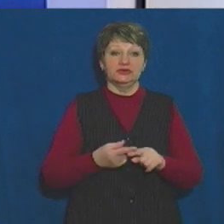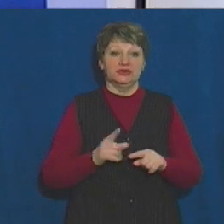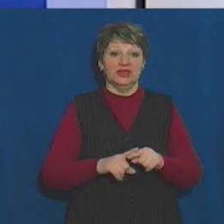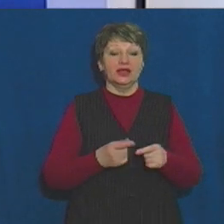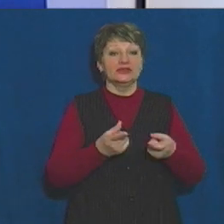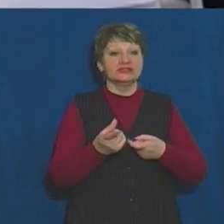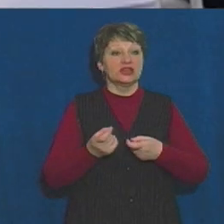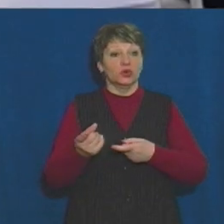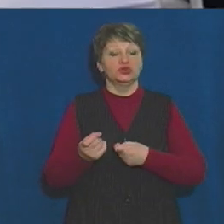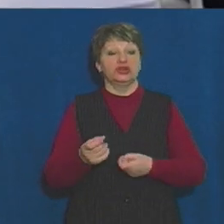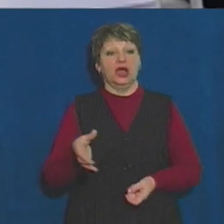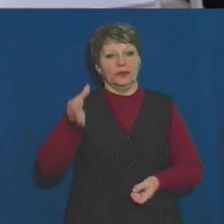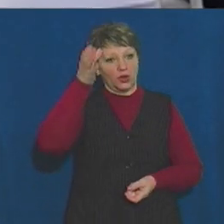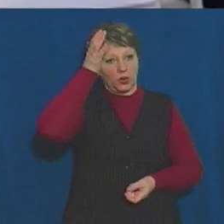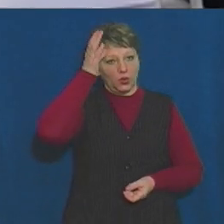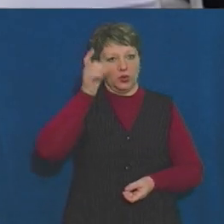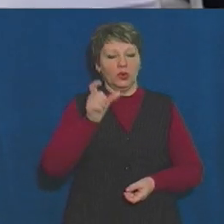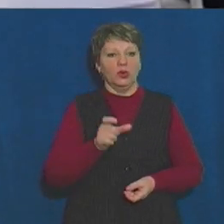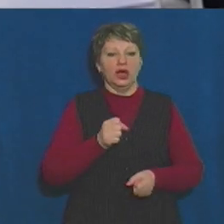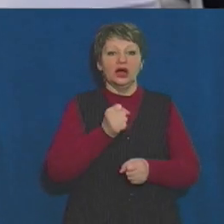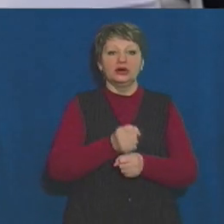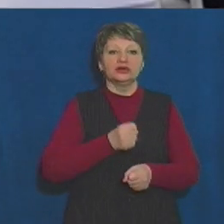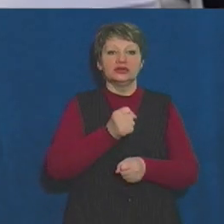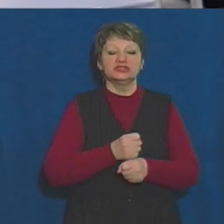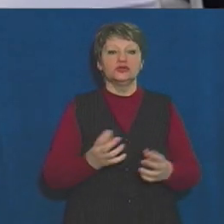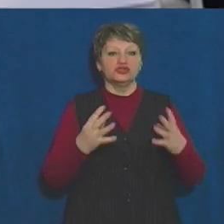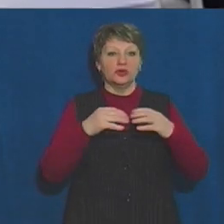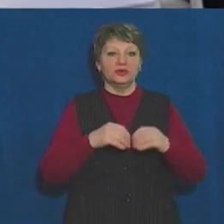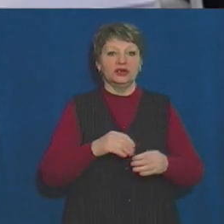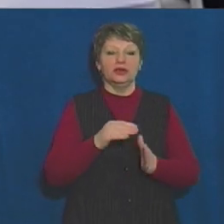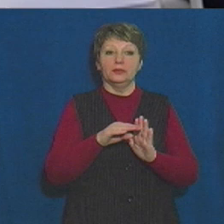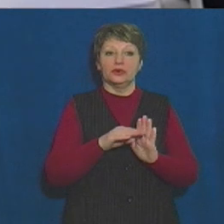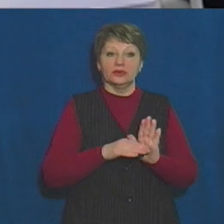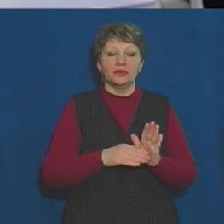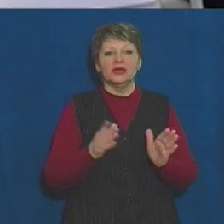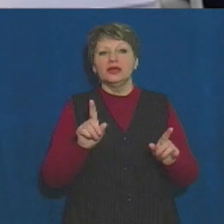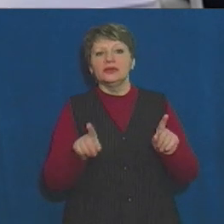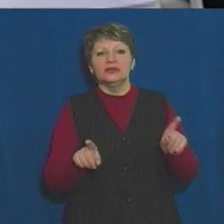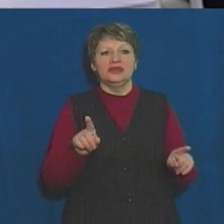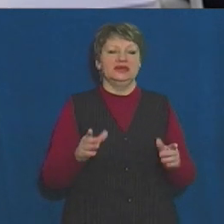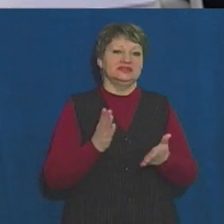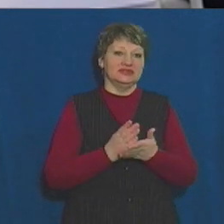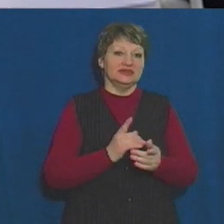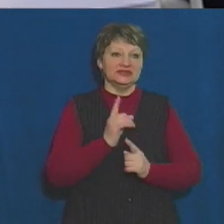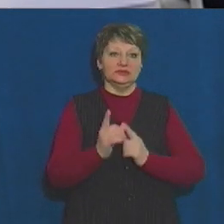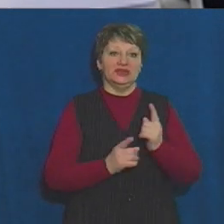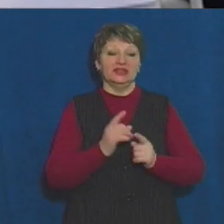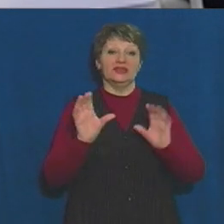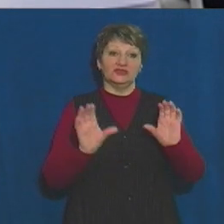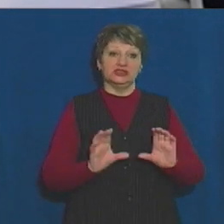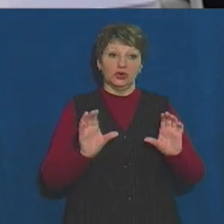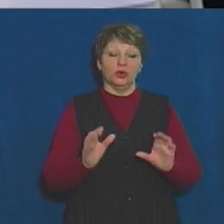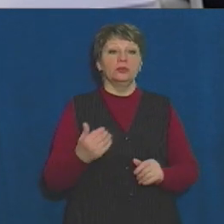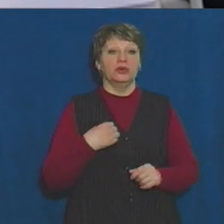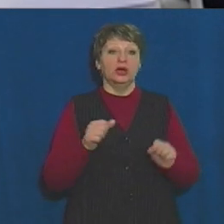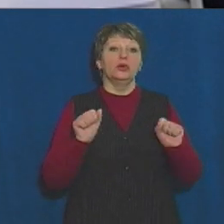залучаючи науковців, розробляючи спільні програми якісь, десь, можливо, зміни в законодавство вносячи, ми дуже